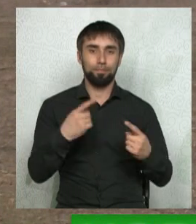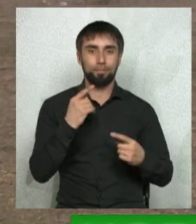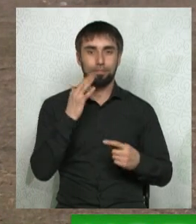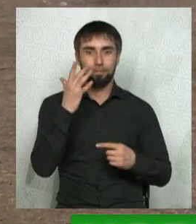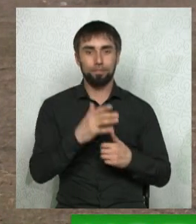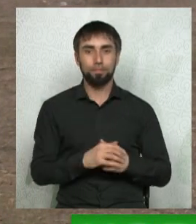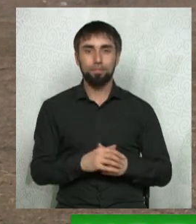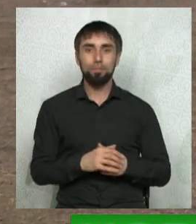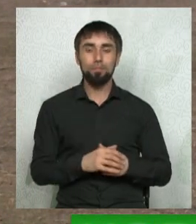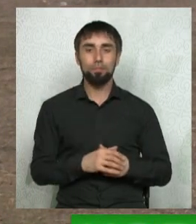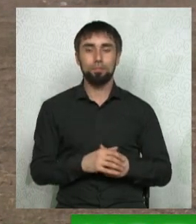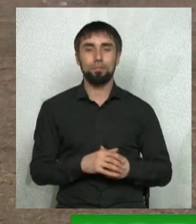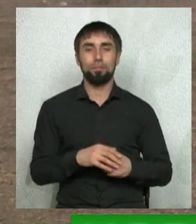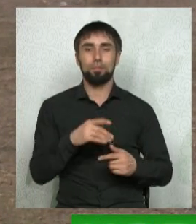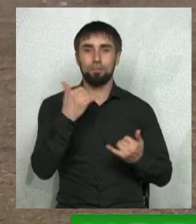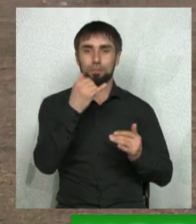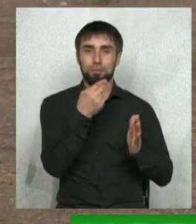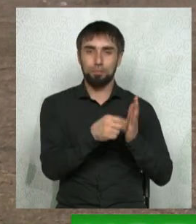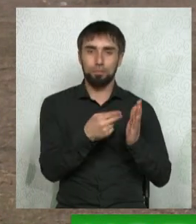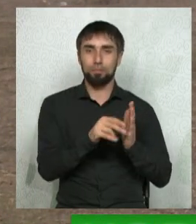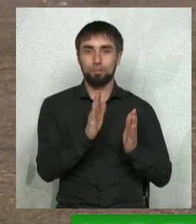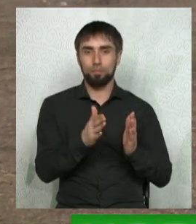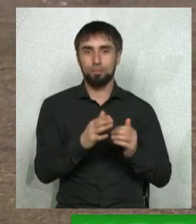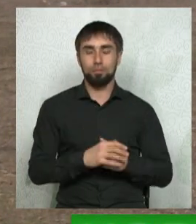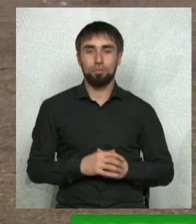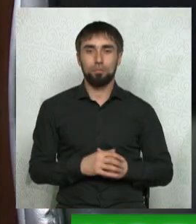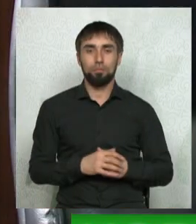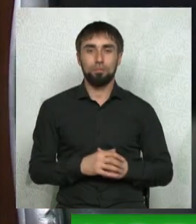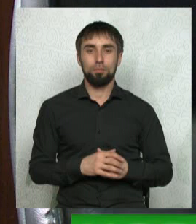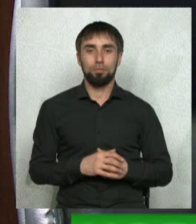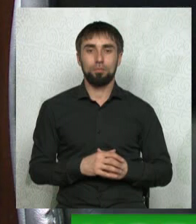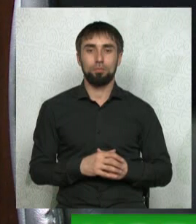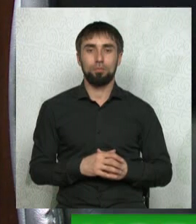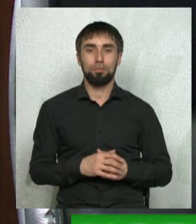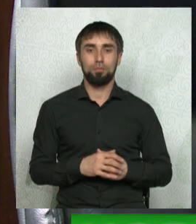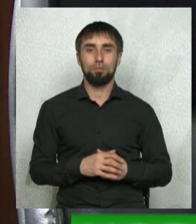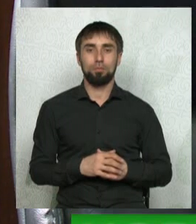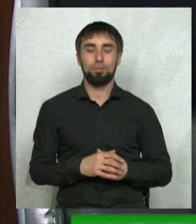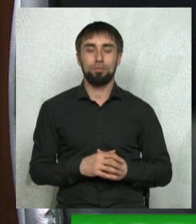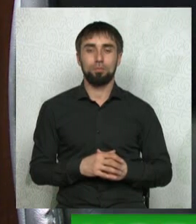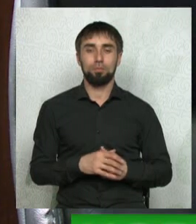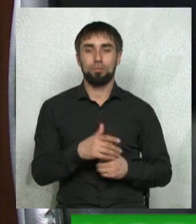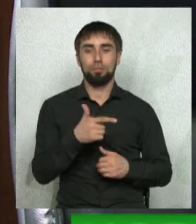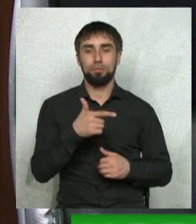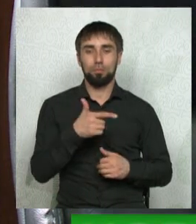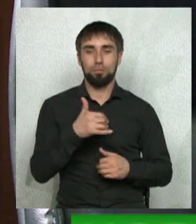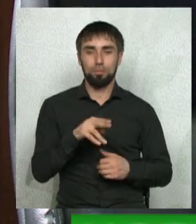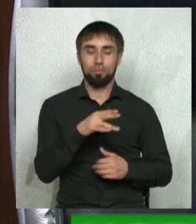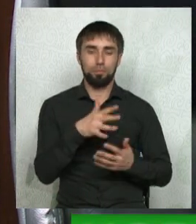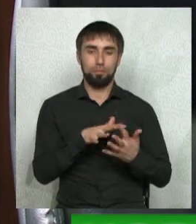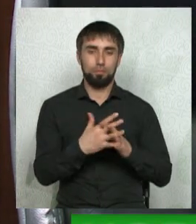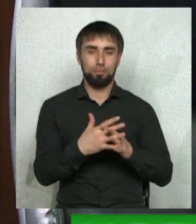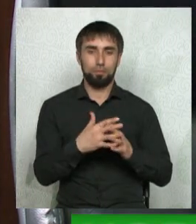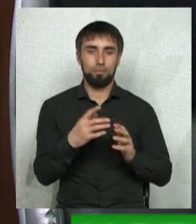вах ю дохан хат их крупные рогаты дар хай селер что то. А вот крестьянское фермерское хозяйство у нас